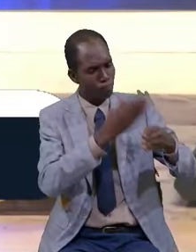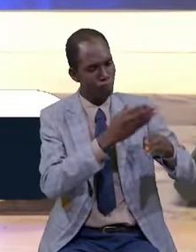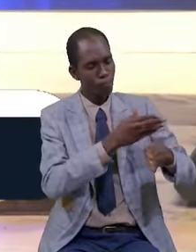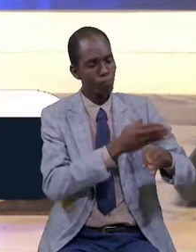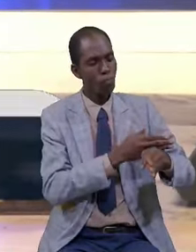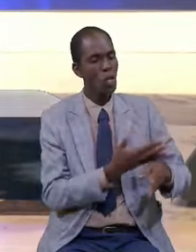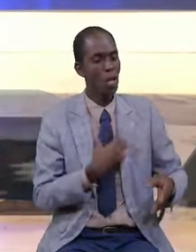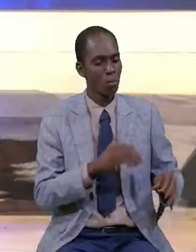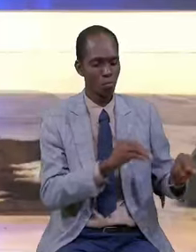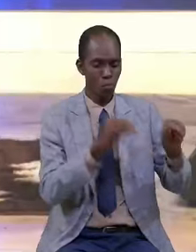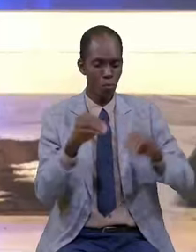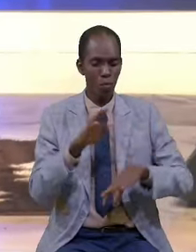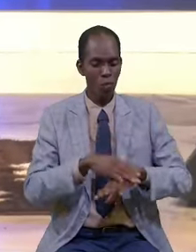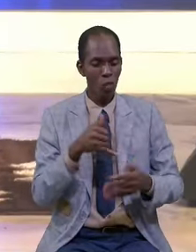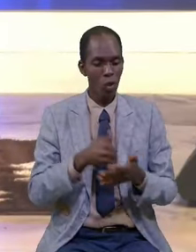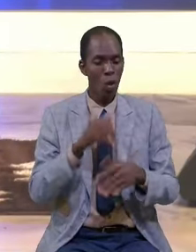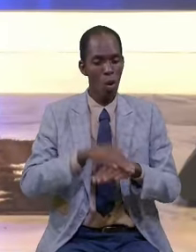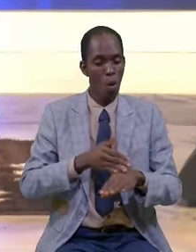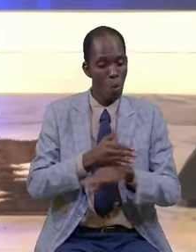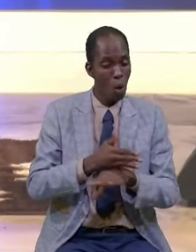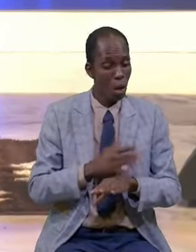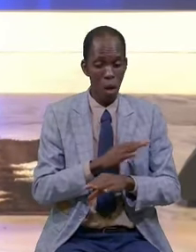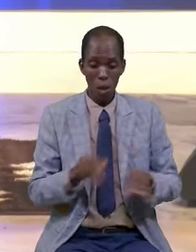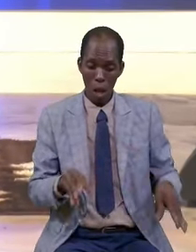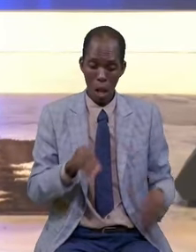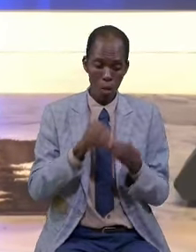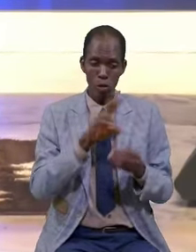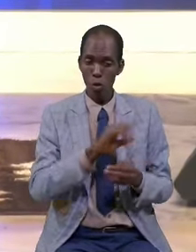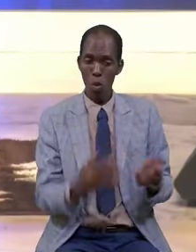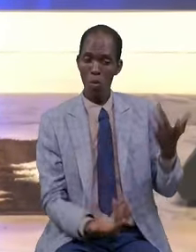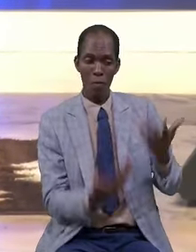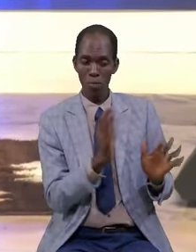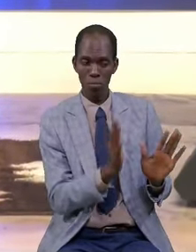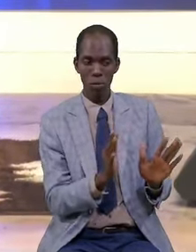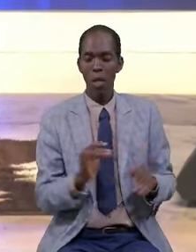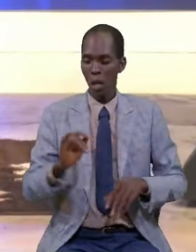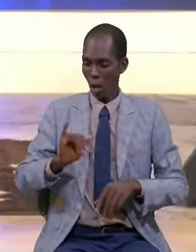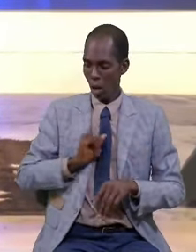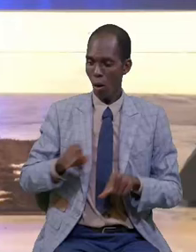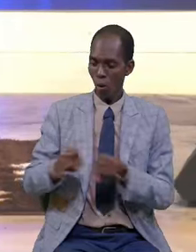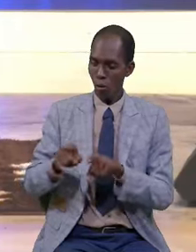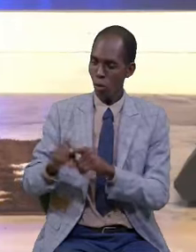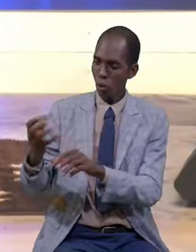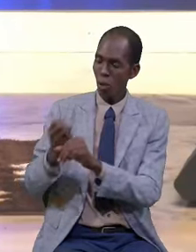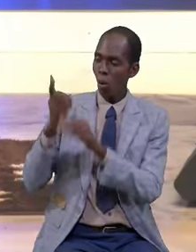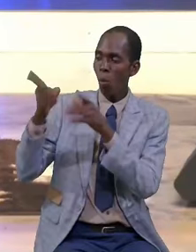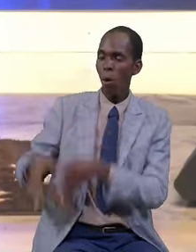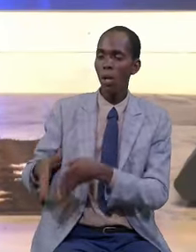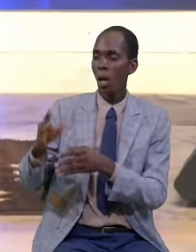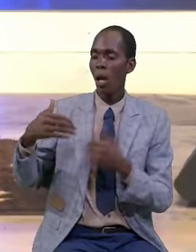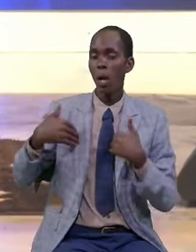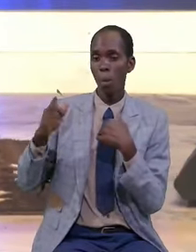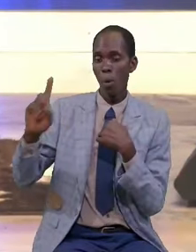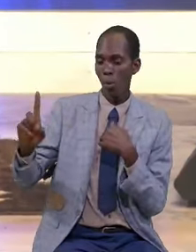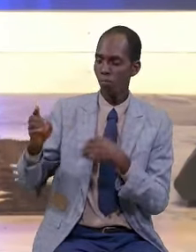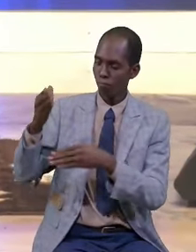bois sans y mettre le feu. Et moi, je préparerai l'autre taureau et